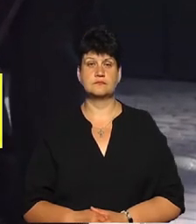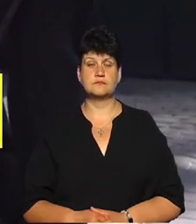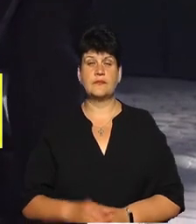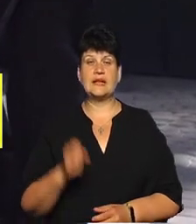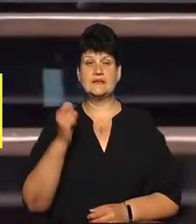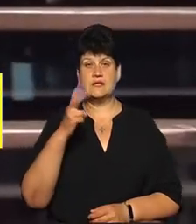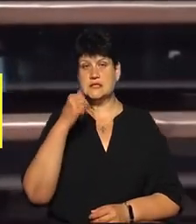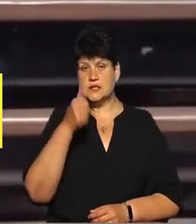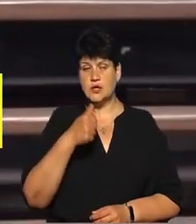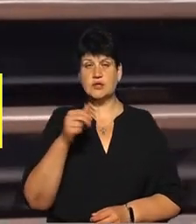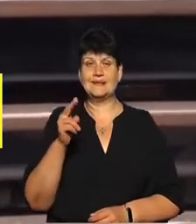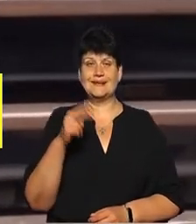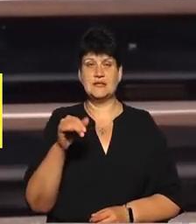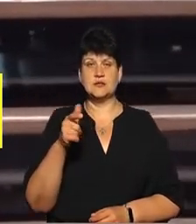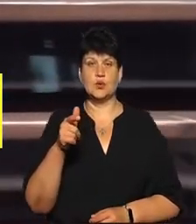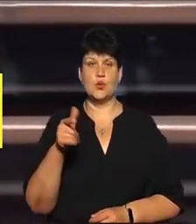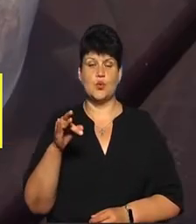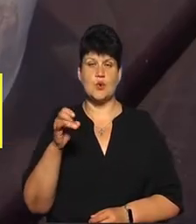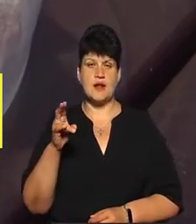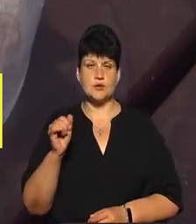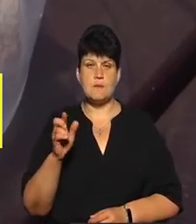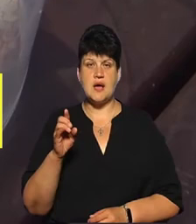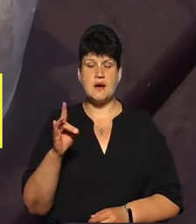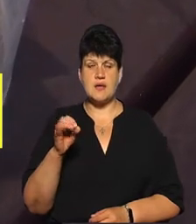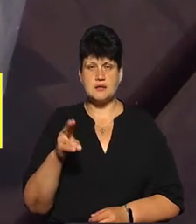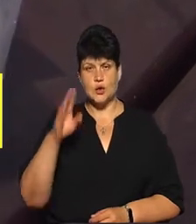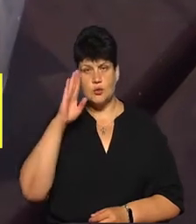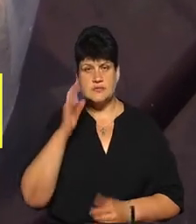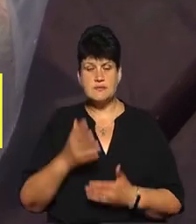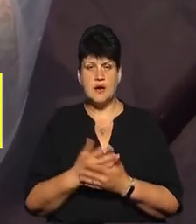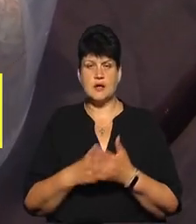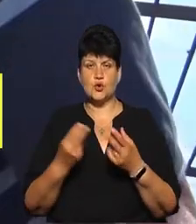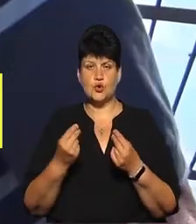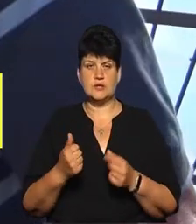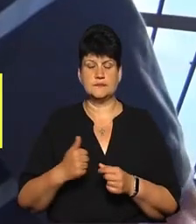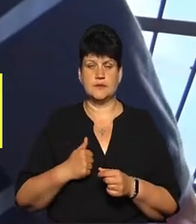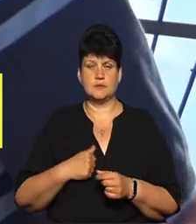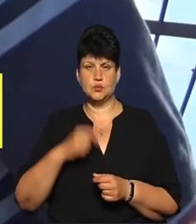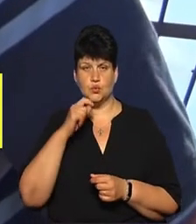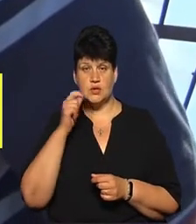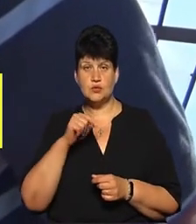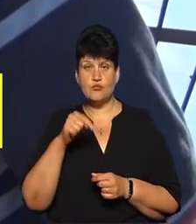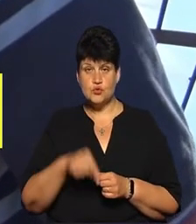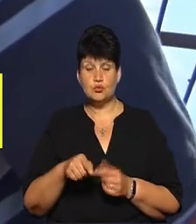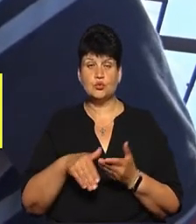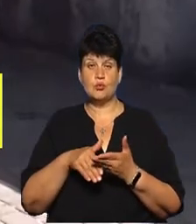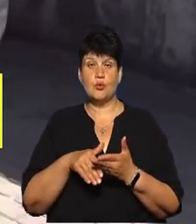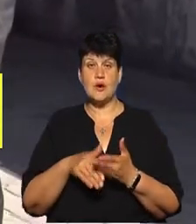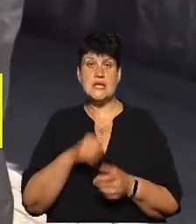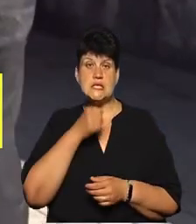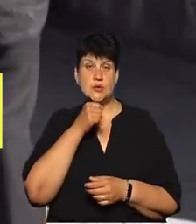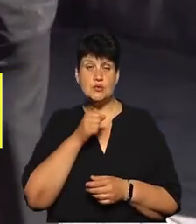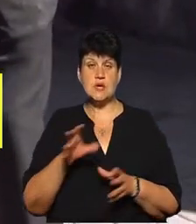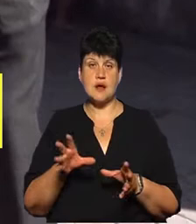12-річний Денис Гуренко з Бердянська у Тернополі. Хлопець збирає гроші для Збройних сил України. У цьому йому допомагає дідусь. Разом